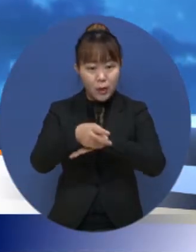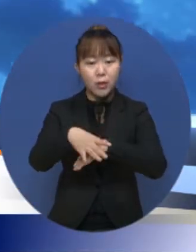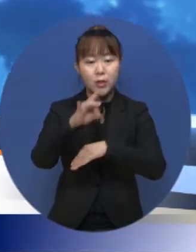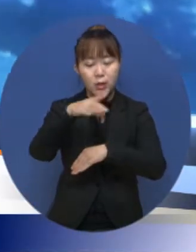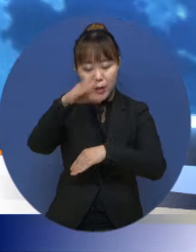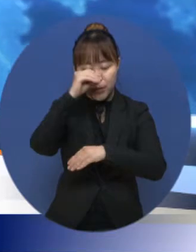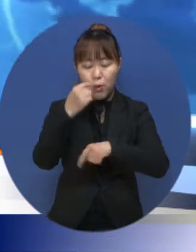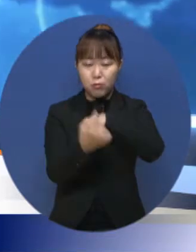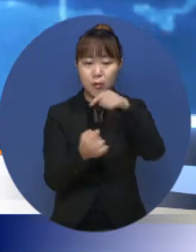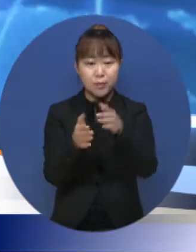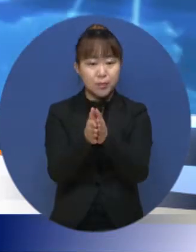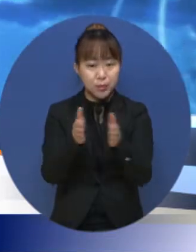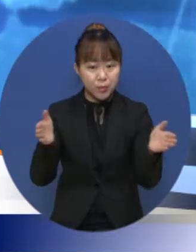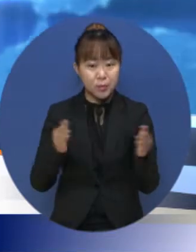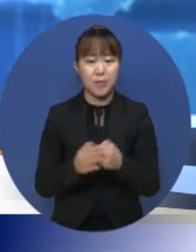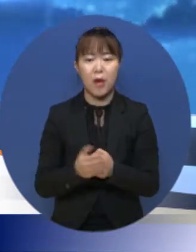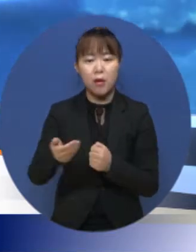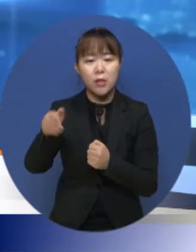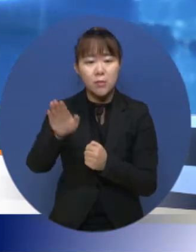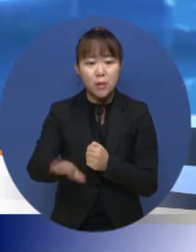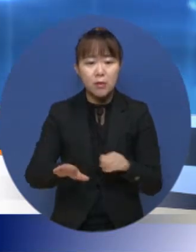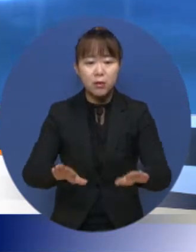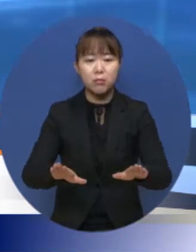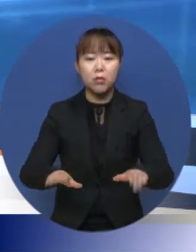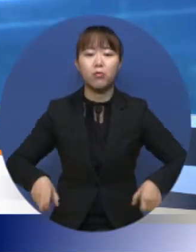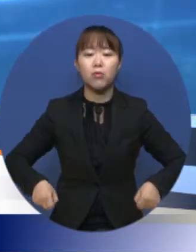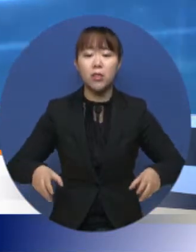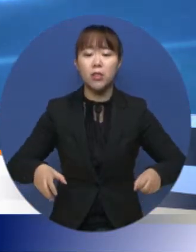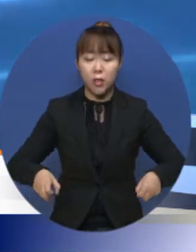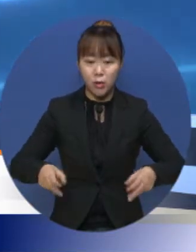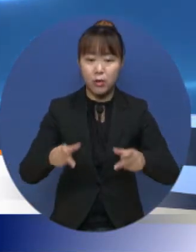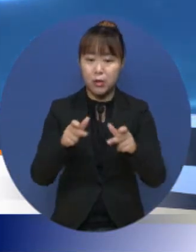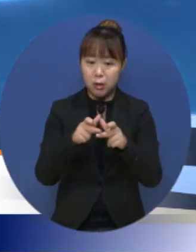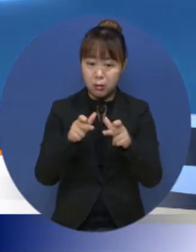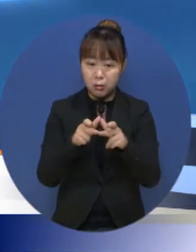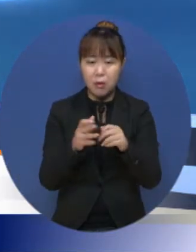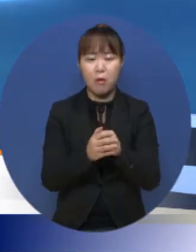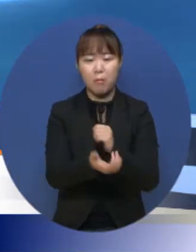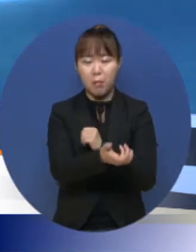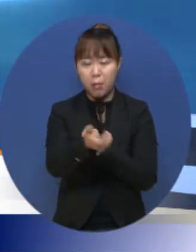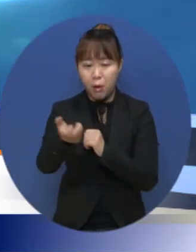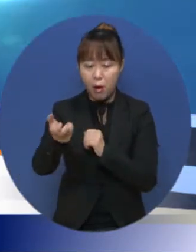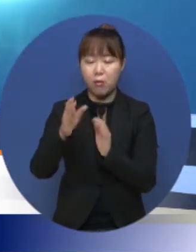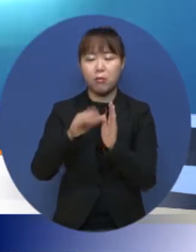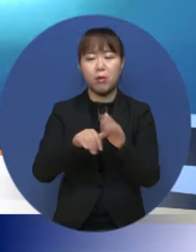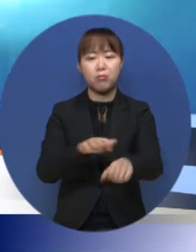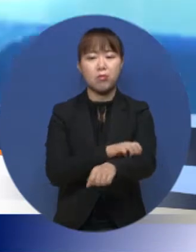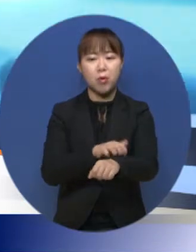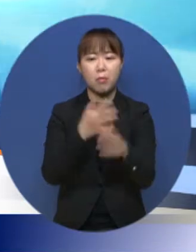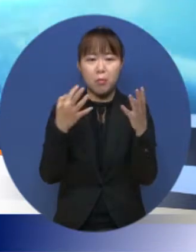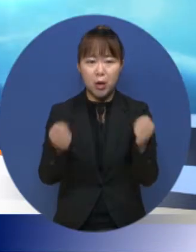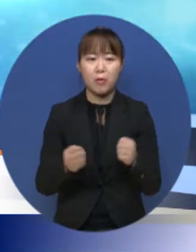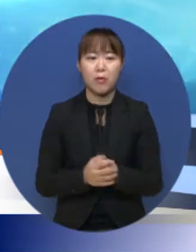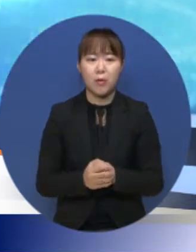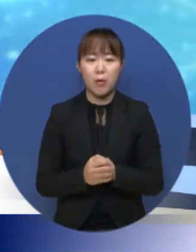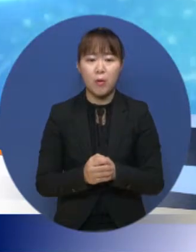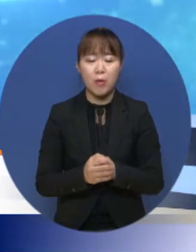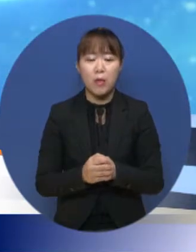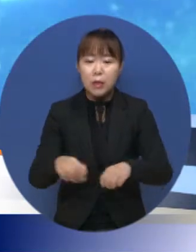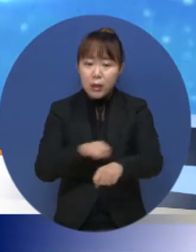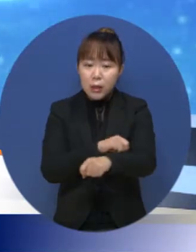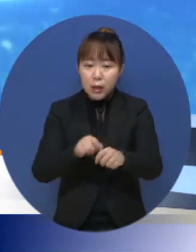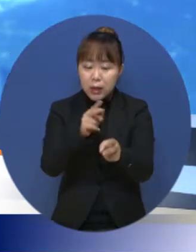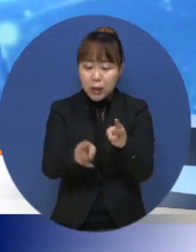운행을 시작했는데요. 하지만 여전히 휠체어를 이용하는 사람들은 이동할 때 많은 불편을 겪고 있습니다.